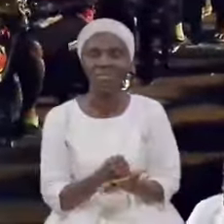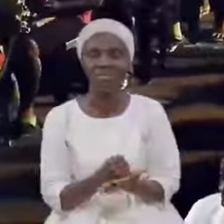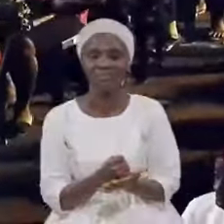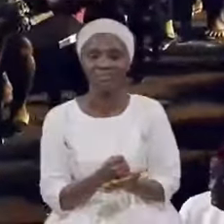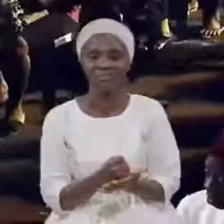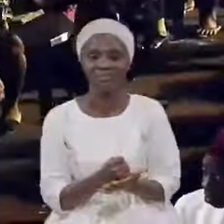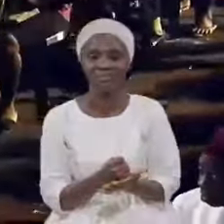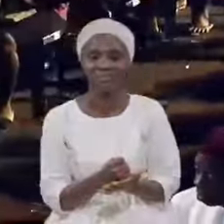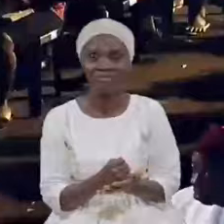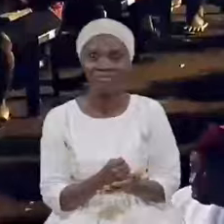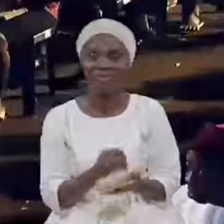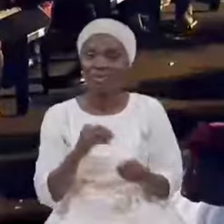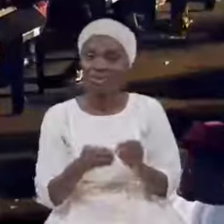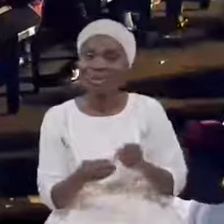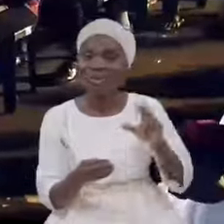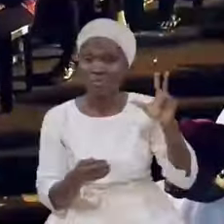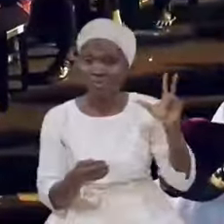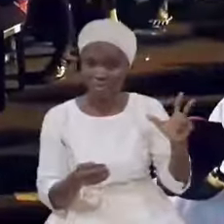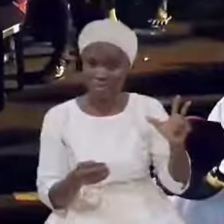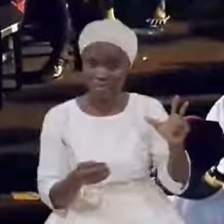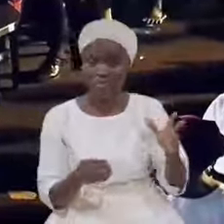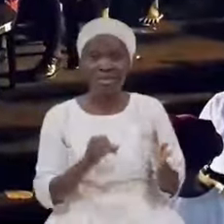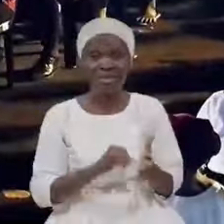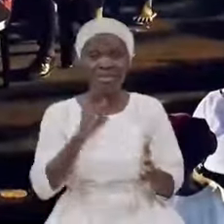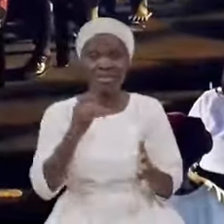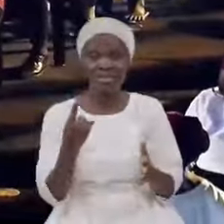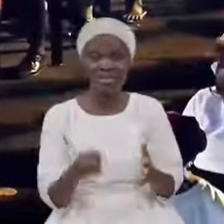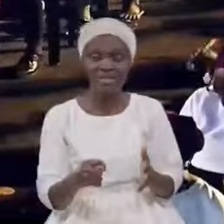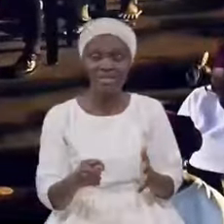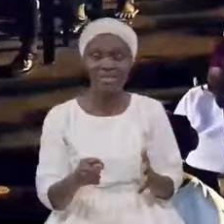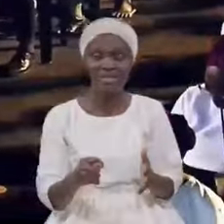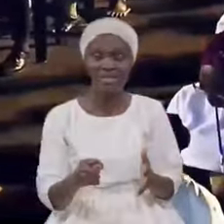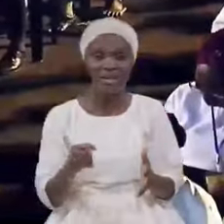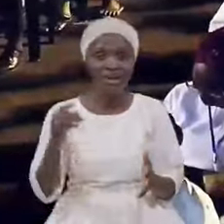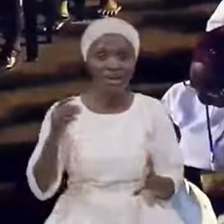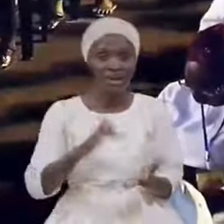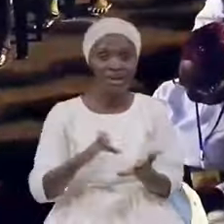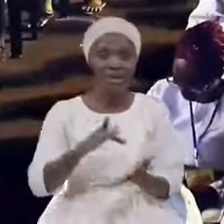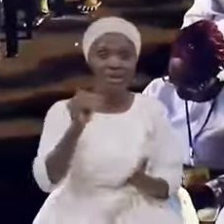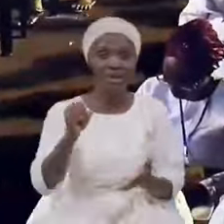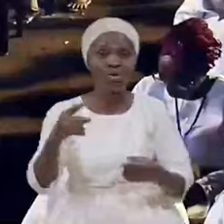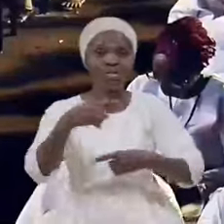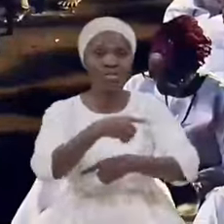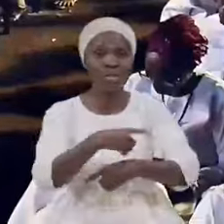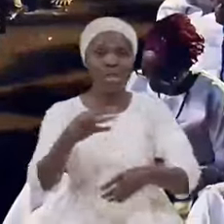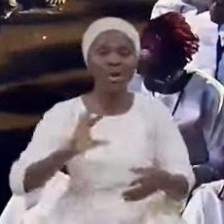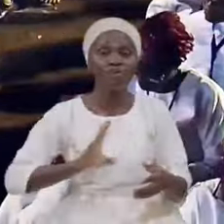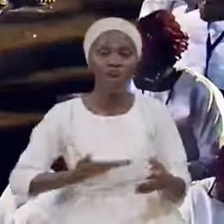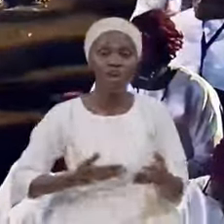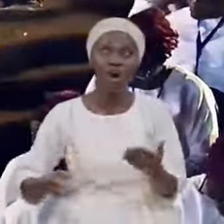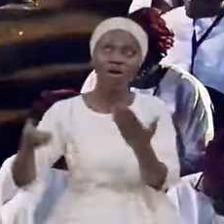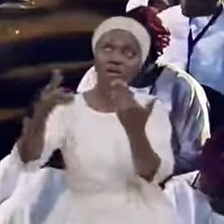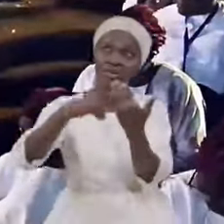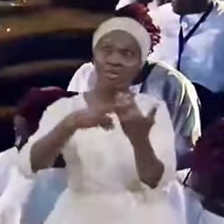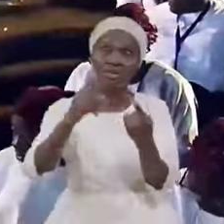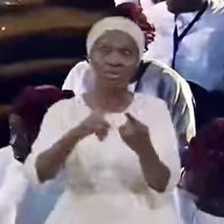Troisième point, le jour glorieux de notre retour au Dieu de gloire. Je serai